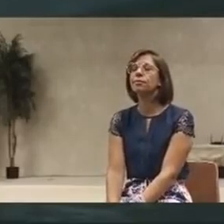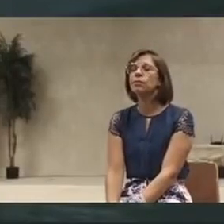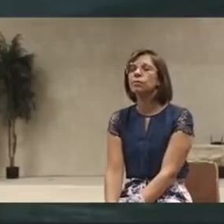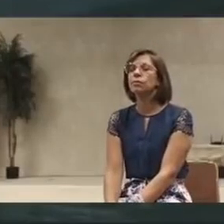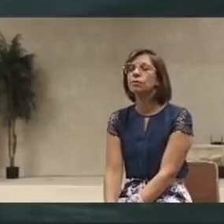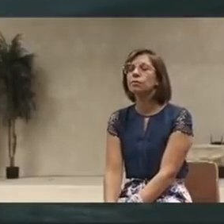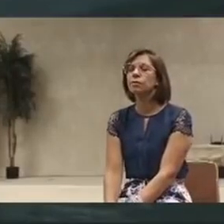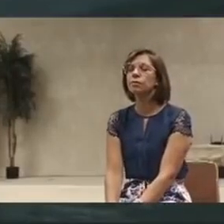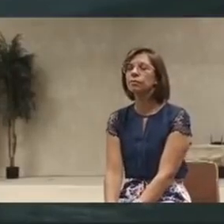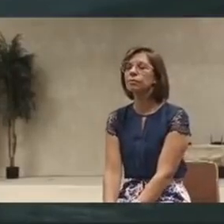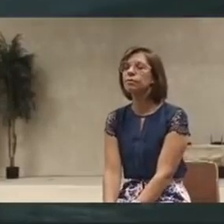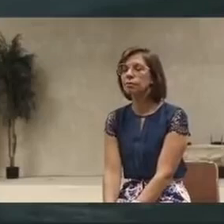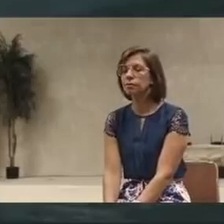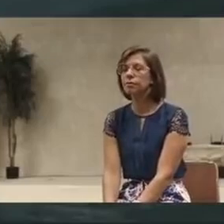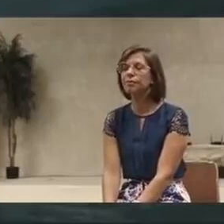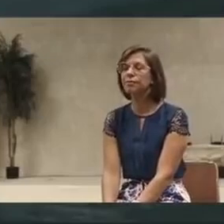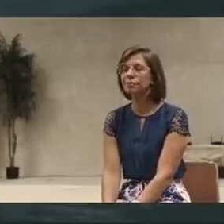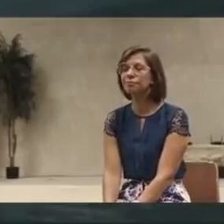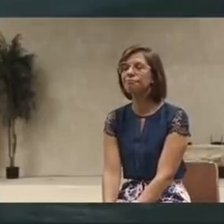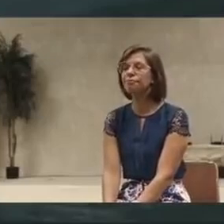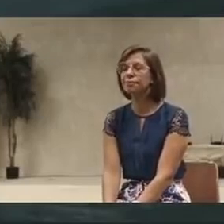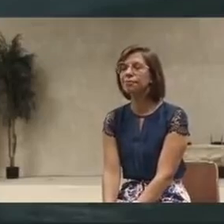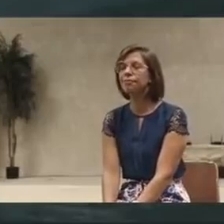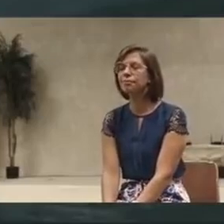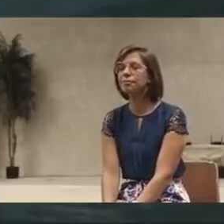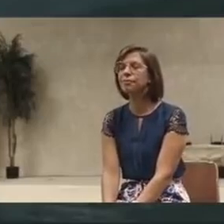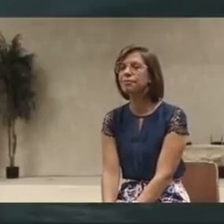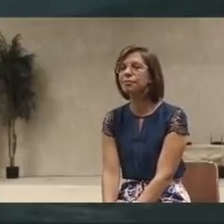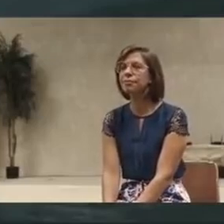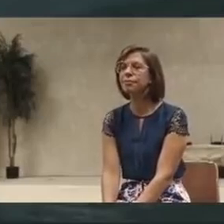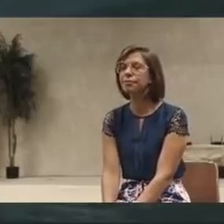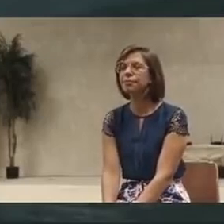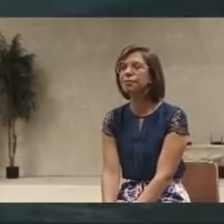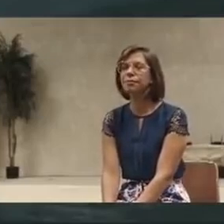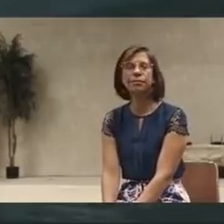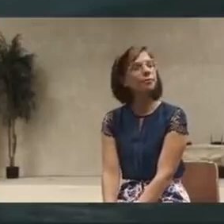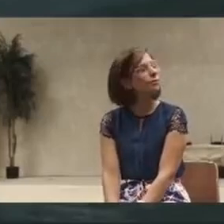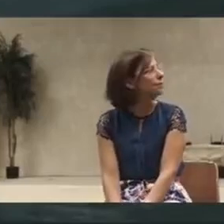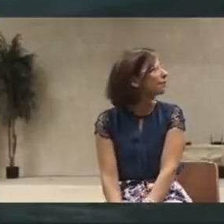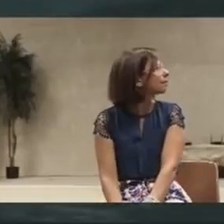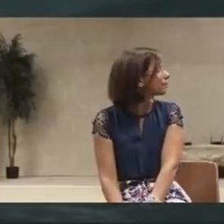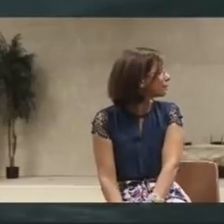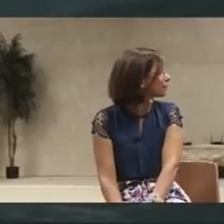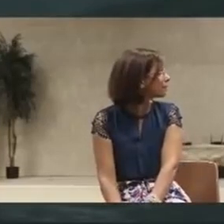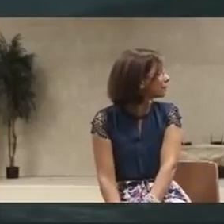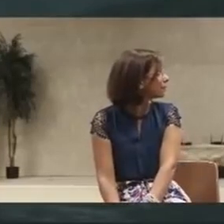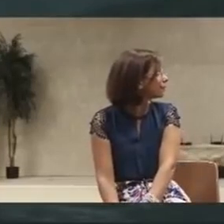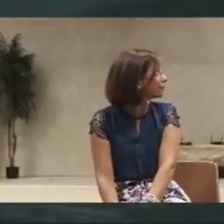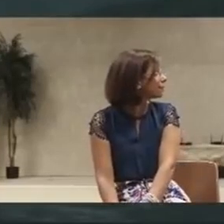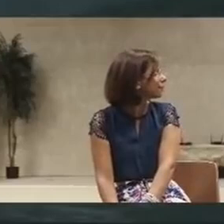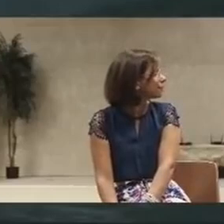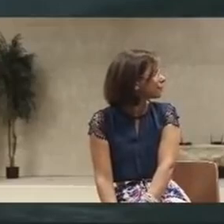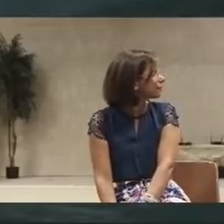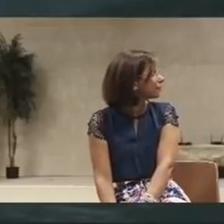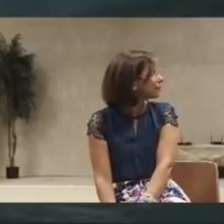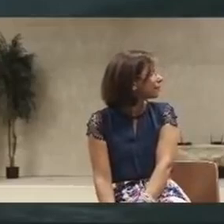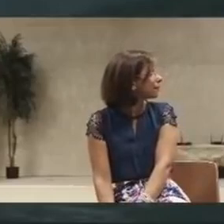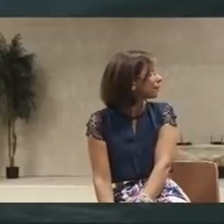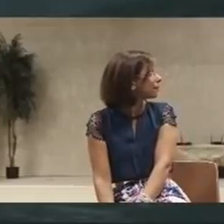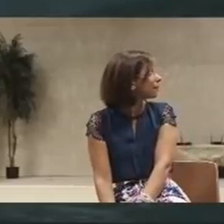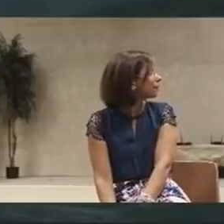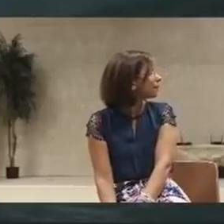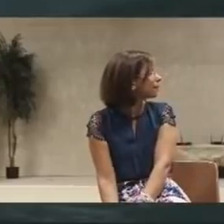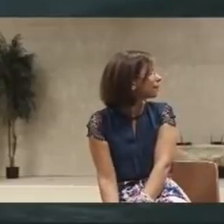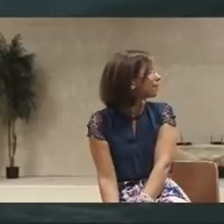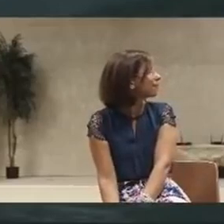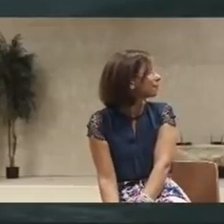écrit, le peuple s'assit pour manger, pour boire, puis ils se levèrent pour se divertir. Nous ne livrons point à la débauche,